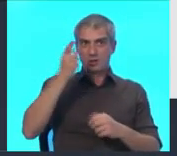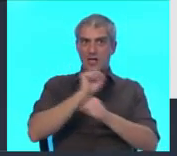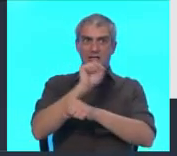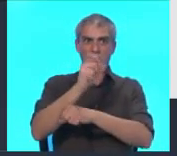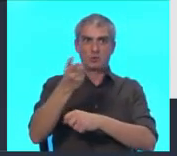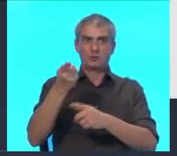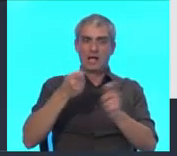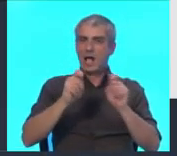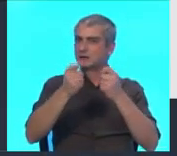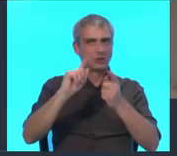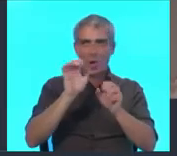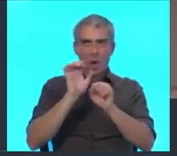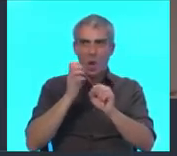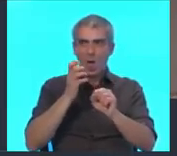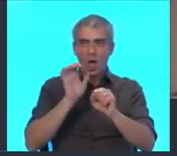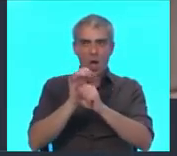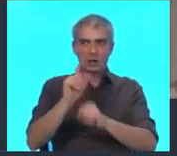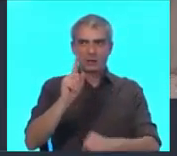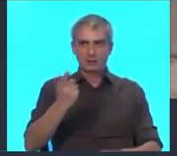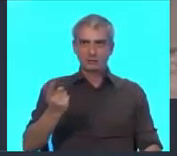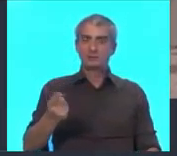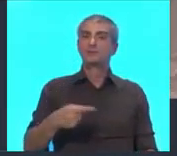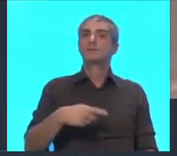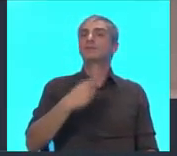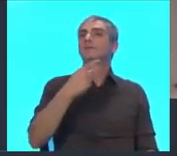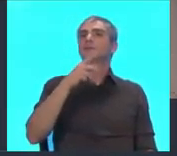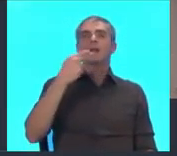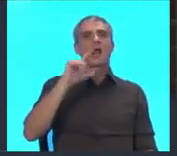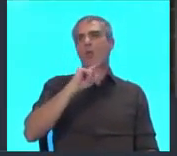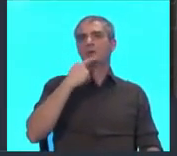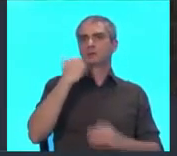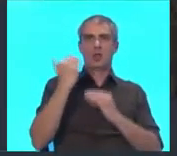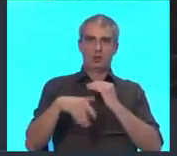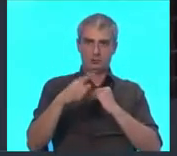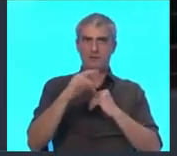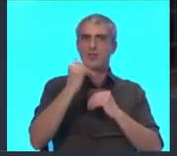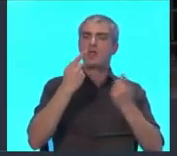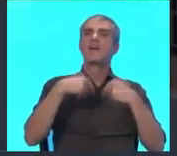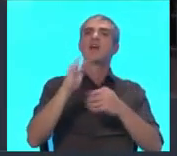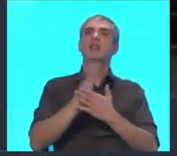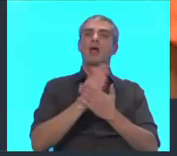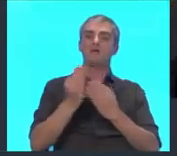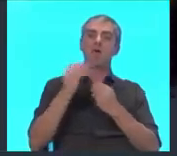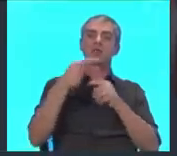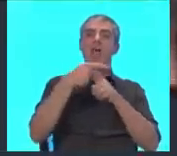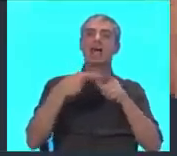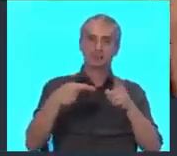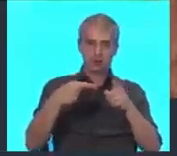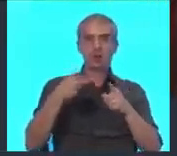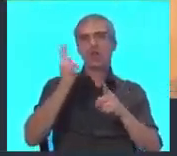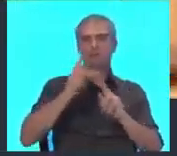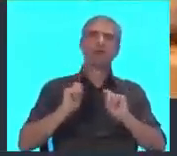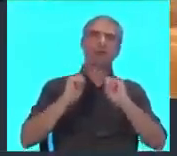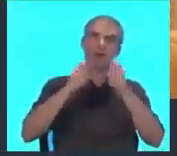הצקות, לא אונס. מבחינתו של היילו לא מדובר בסוף פסוק. אמנם הוועדה קבעה כי בעוד חצי שנה הוא יוכל לעמוד